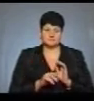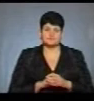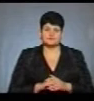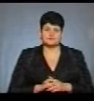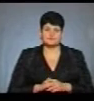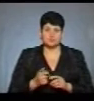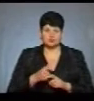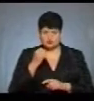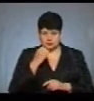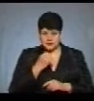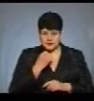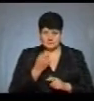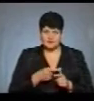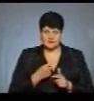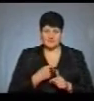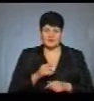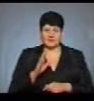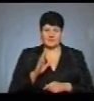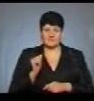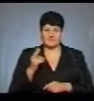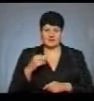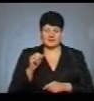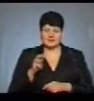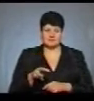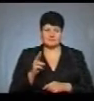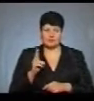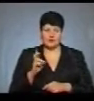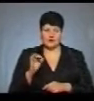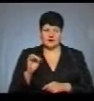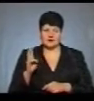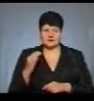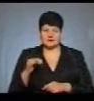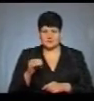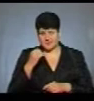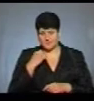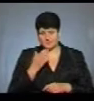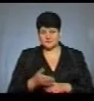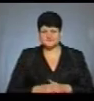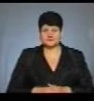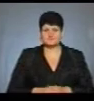067-122-06-62. Дуже вам дякую. Як вас звати? Тільки Вадим Боярський. Вадим Боярський.